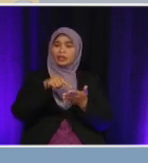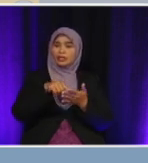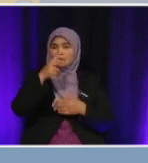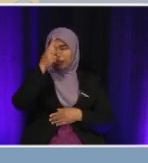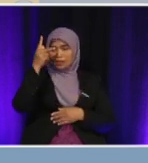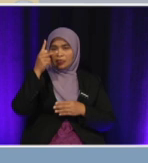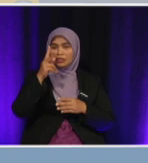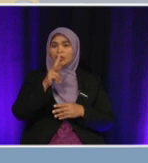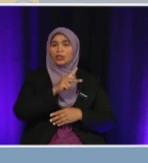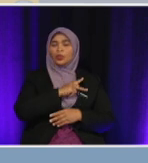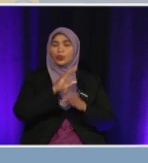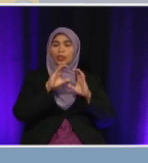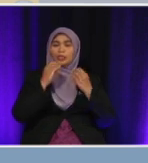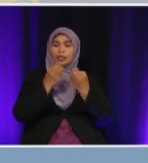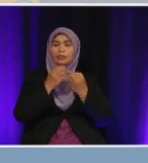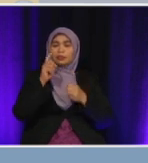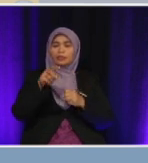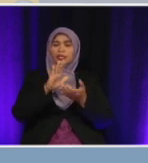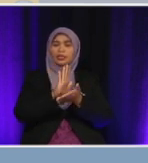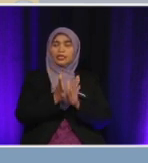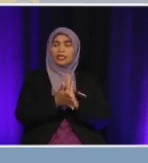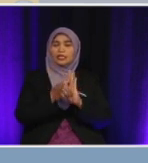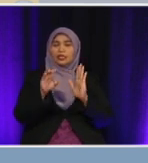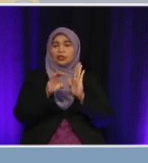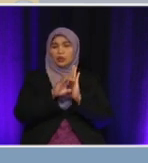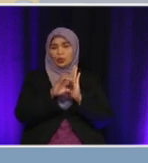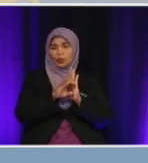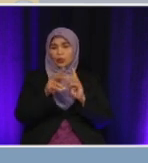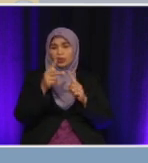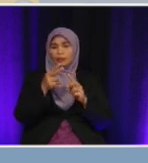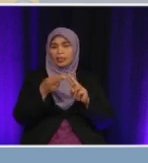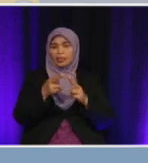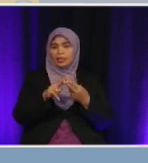menjadi contoh yang baik kepada rangkaian segelas